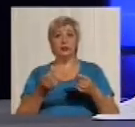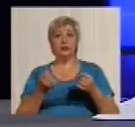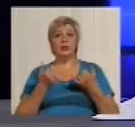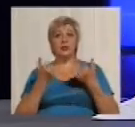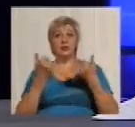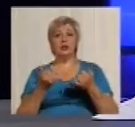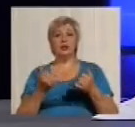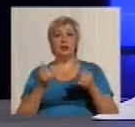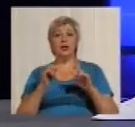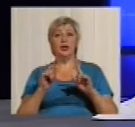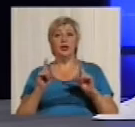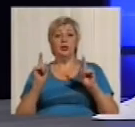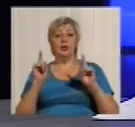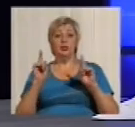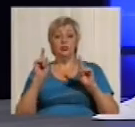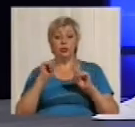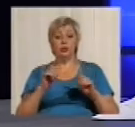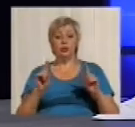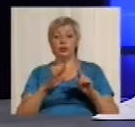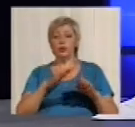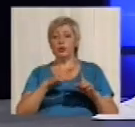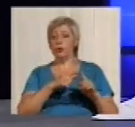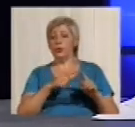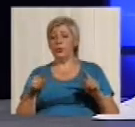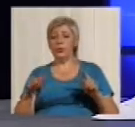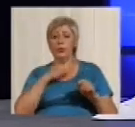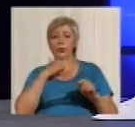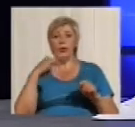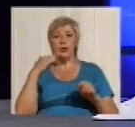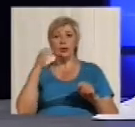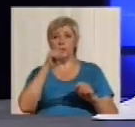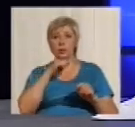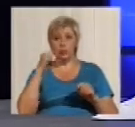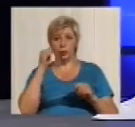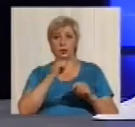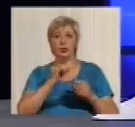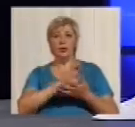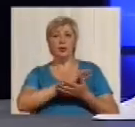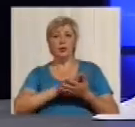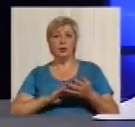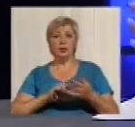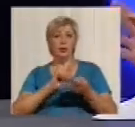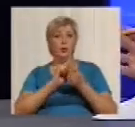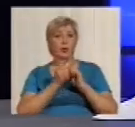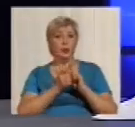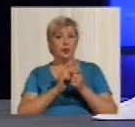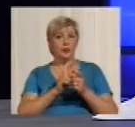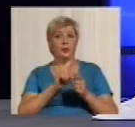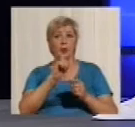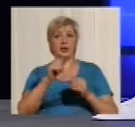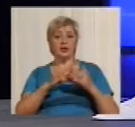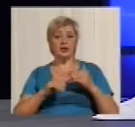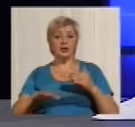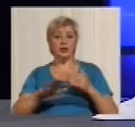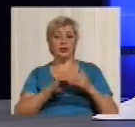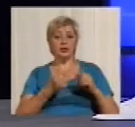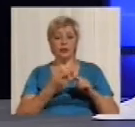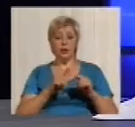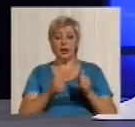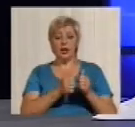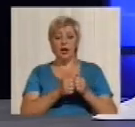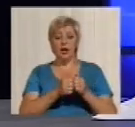вже протягом багатьох років триває боротьба за ділянку, яка межує зі школою